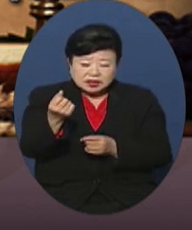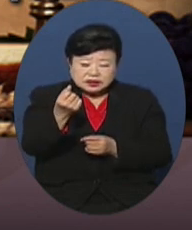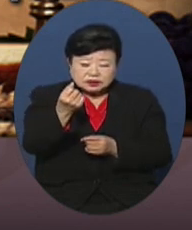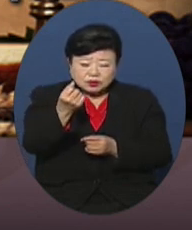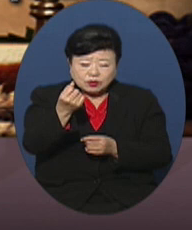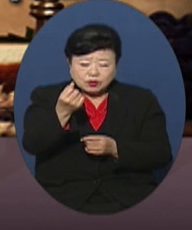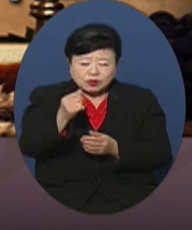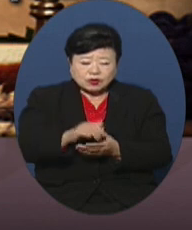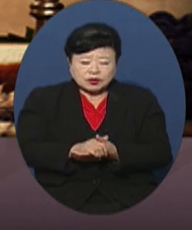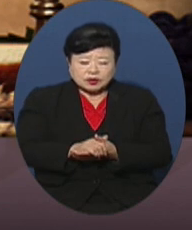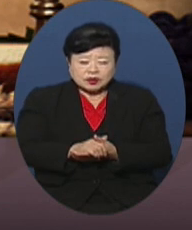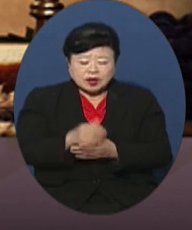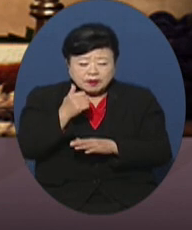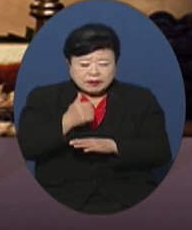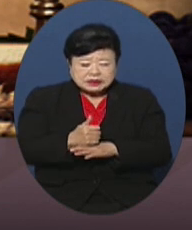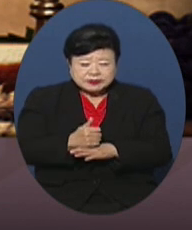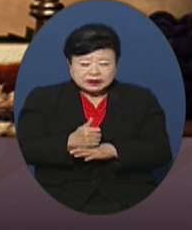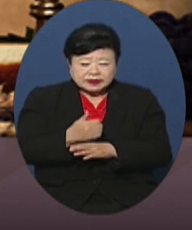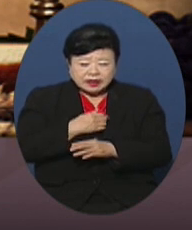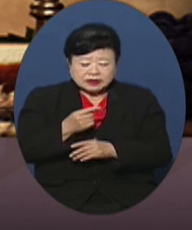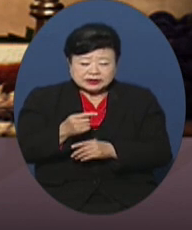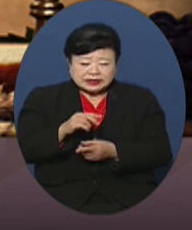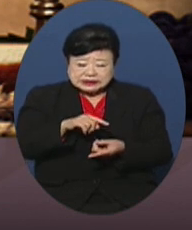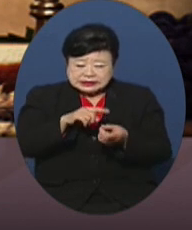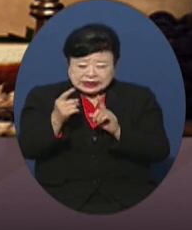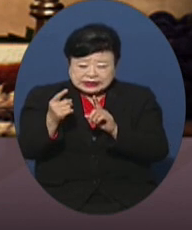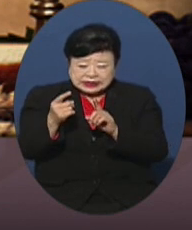영생을 가졌고 마지막 날에 내가 그를